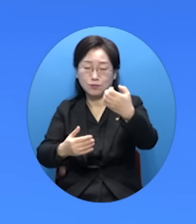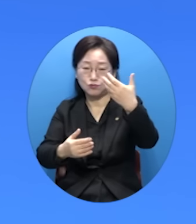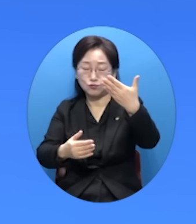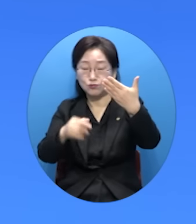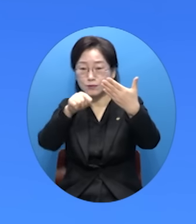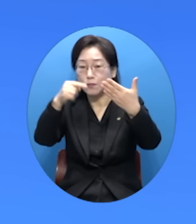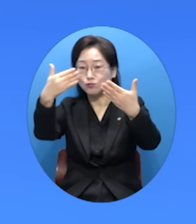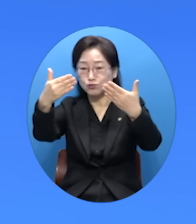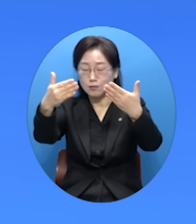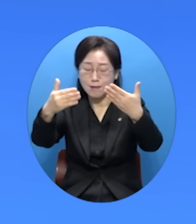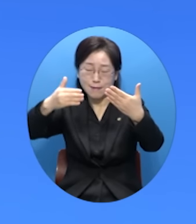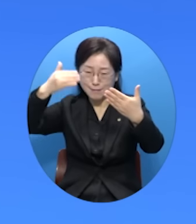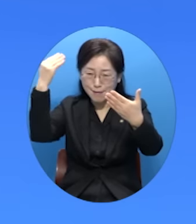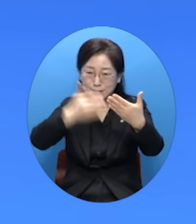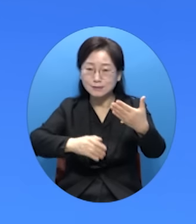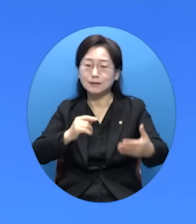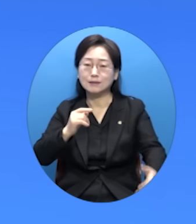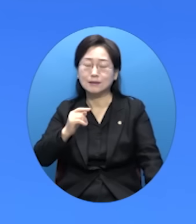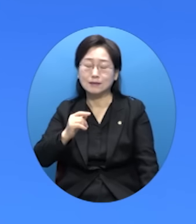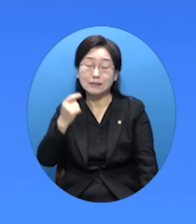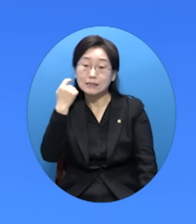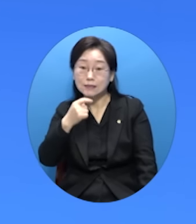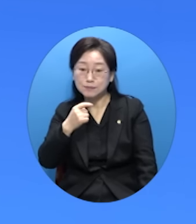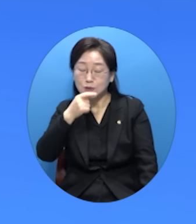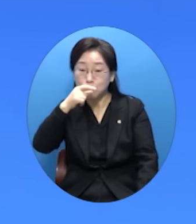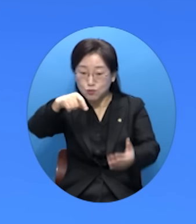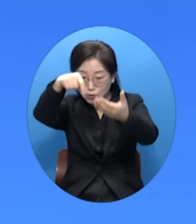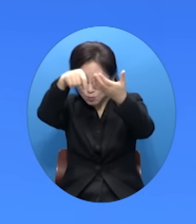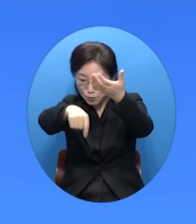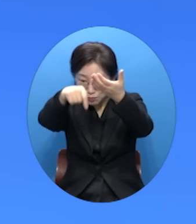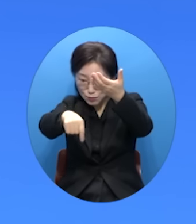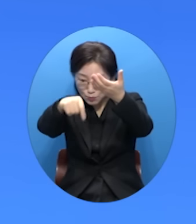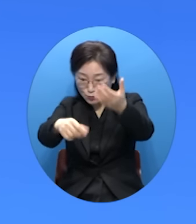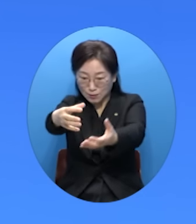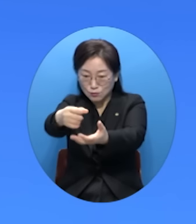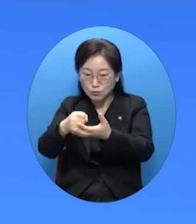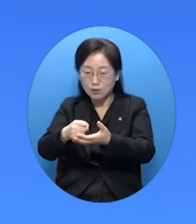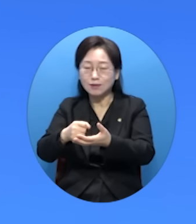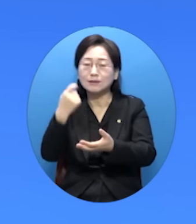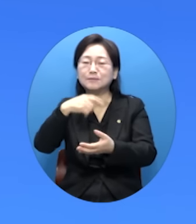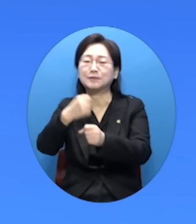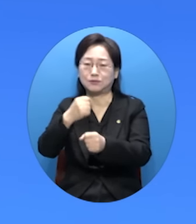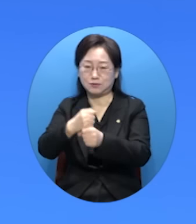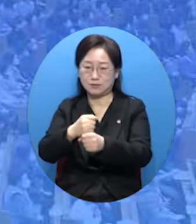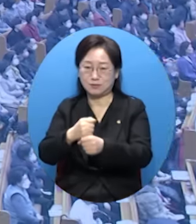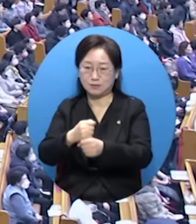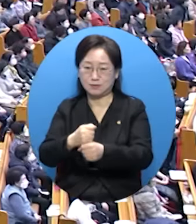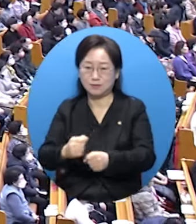금이 뚝뚝뚝 금물이 떨어져 나와서 그것이 금이 되는데